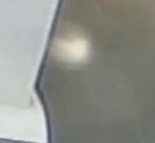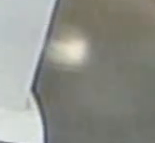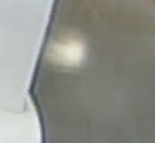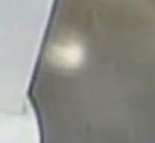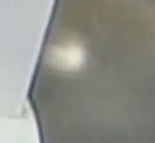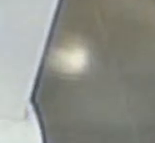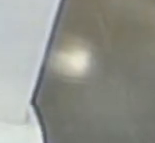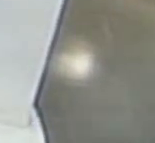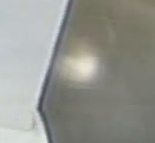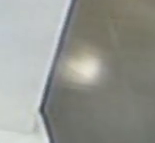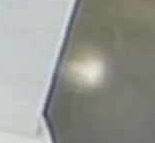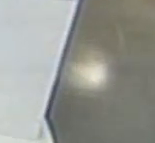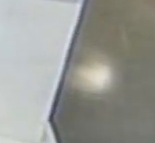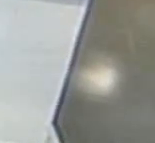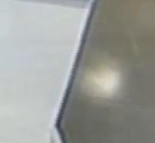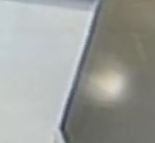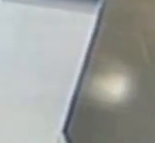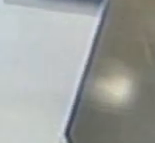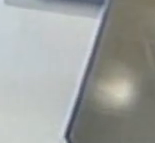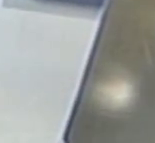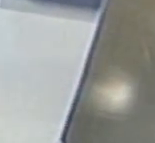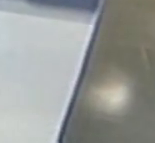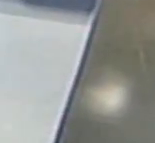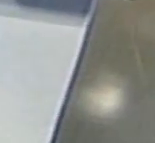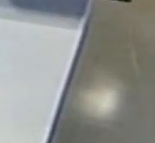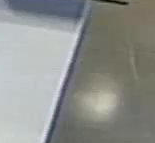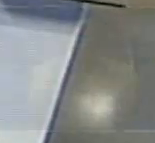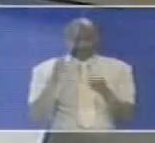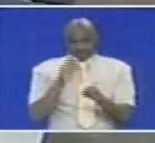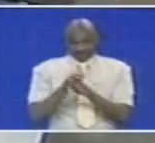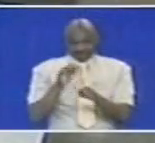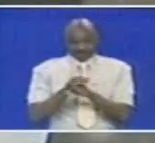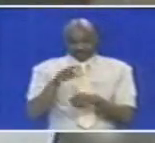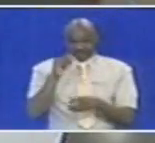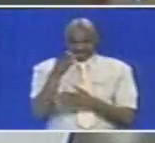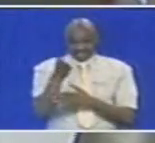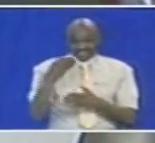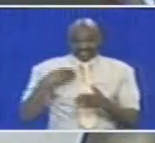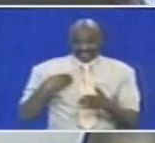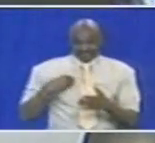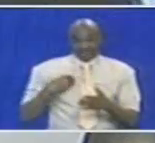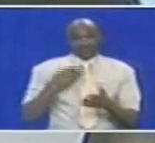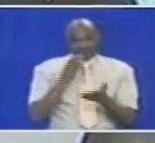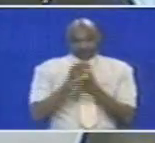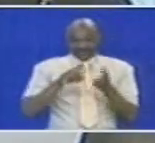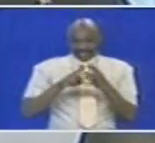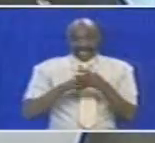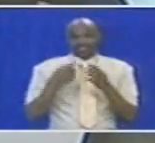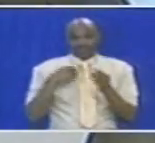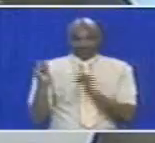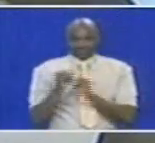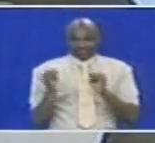furaha yangu kuweza kuungana nawe wakati huu. Shukran sana kwa kuchagua runinga ya KTN. Kama ilivyo ada, tuanze na vidokezo.